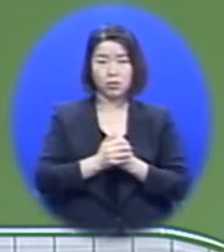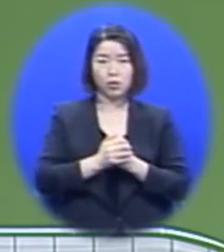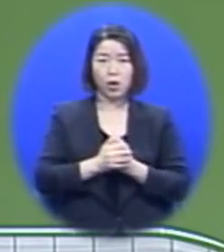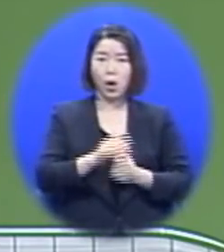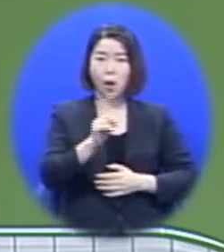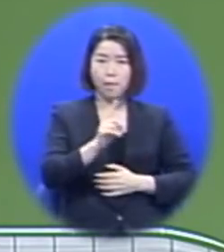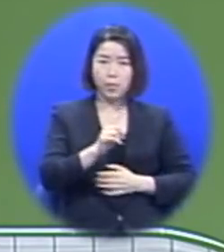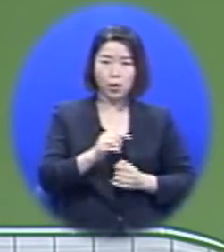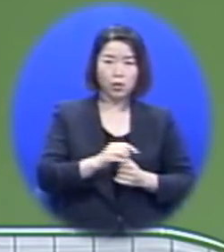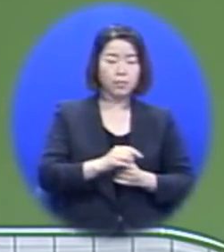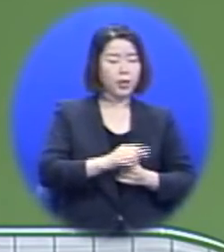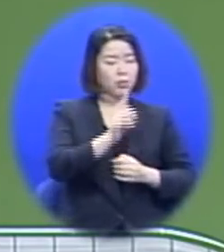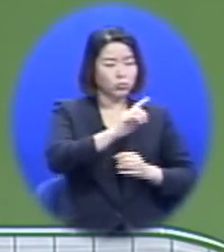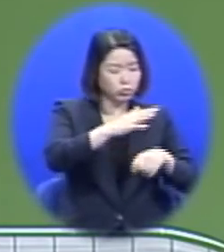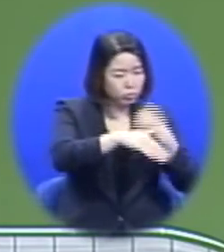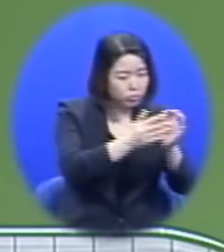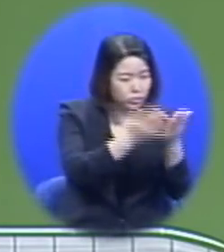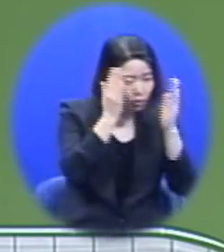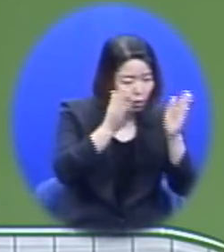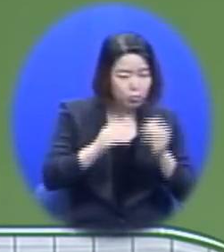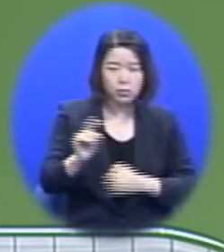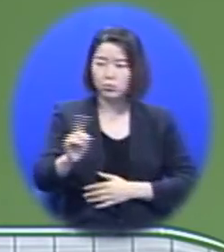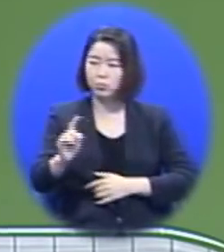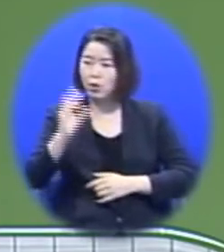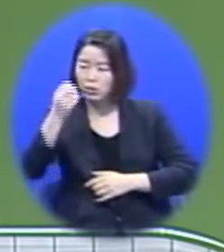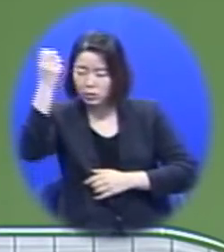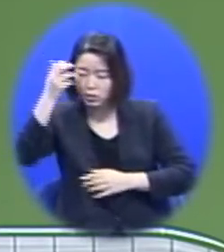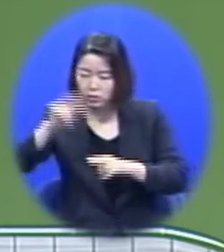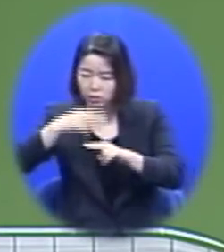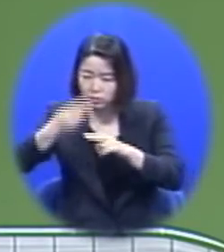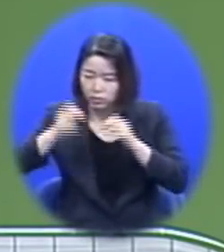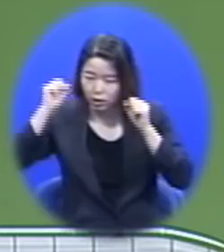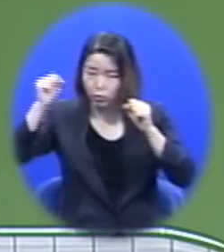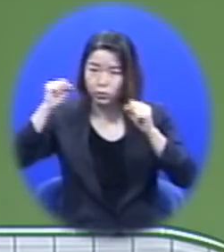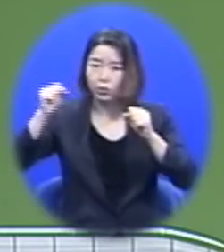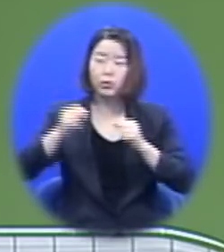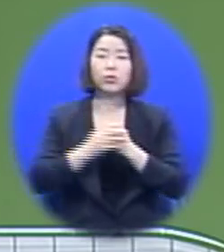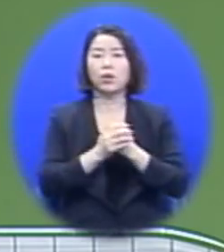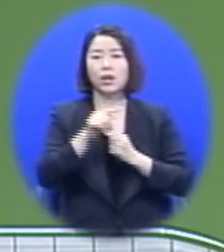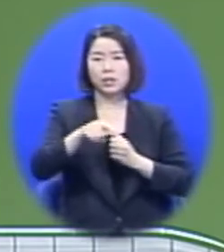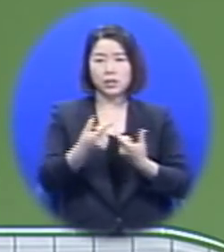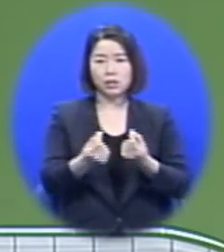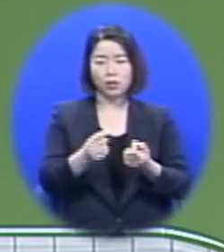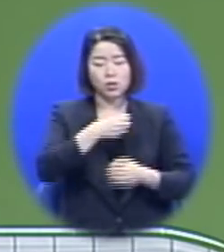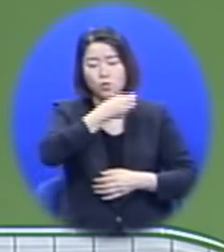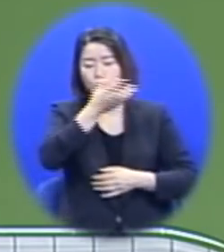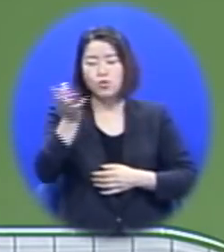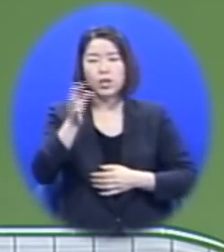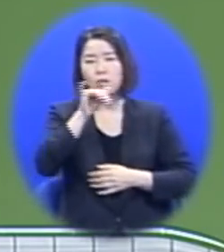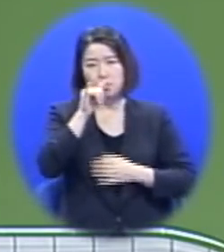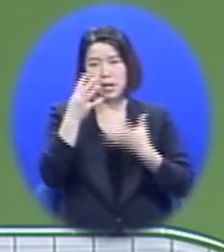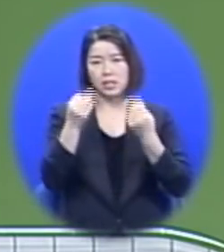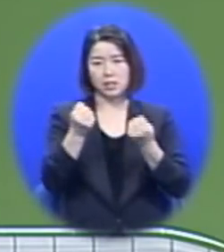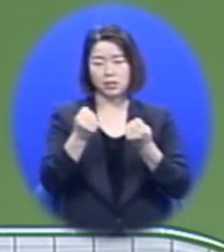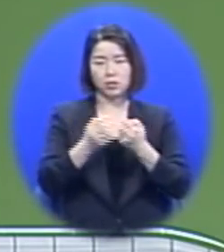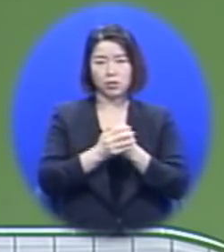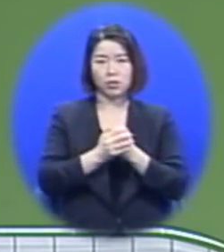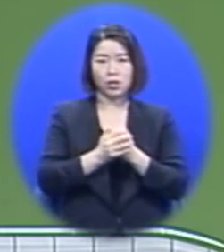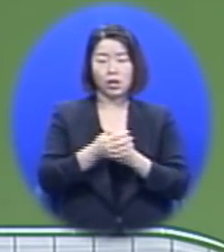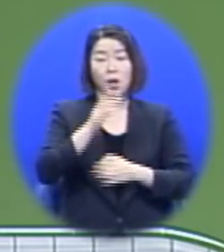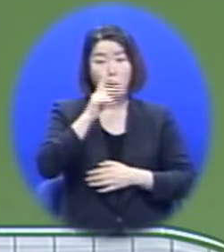뭐 이런 성경 공부, 저런 성경 공부, 성령의 은사 운동, 이런 유행들이 많았습니다.